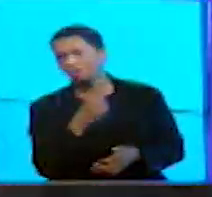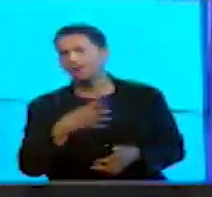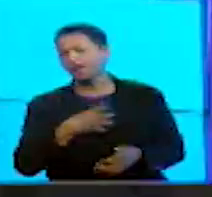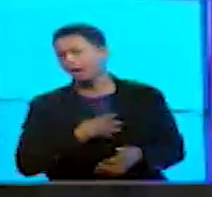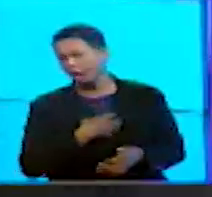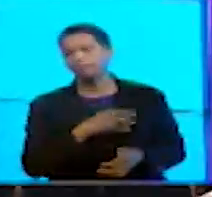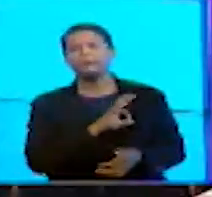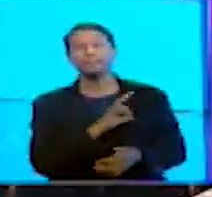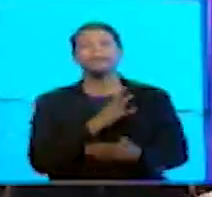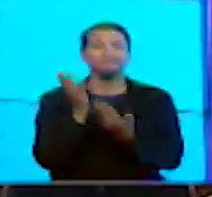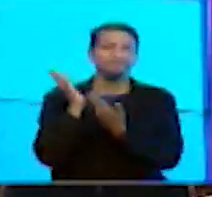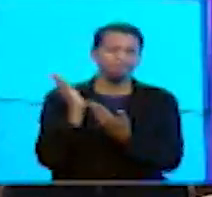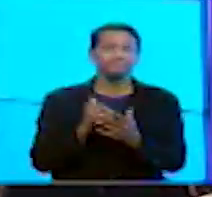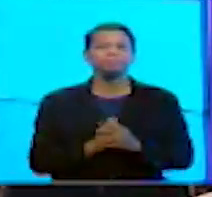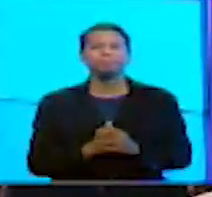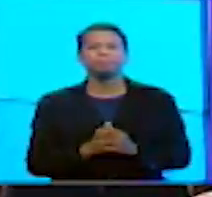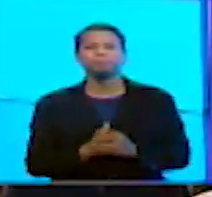Tim Liputan melaporkan.